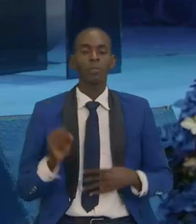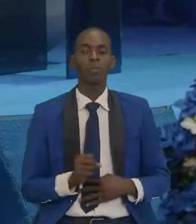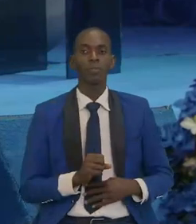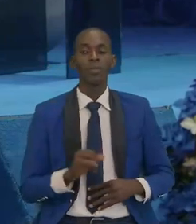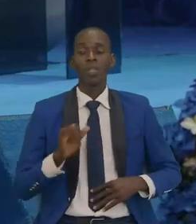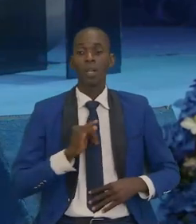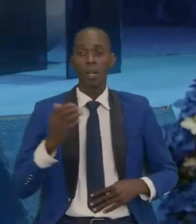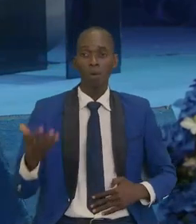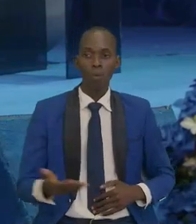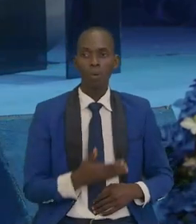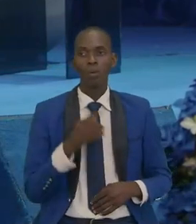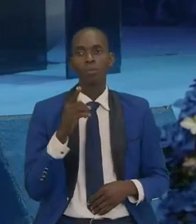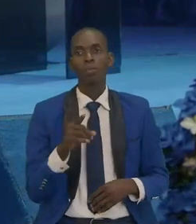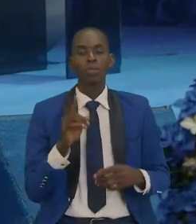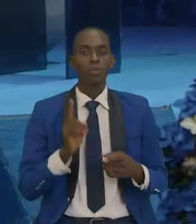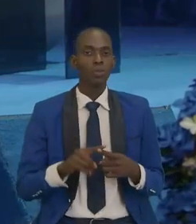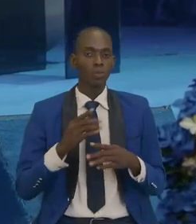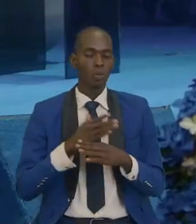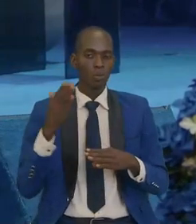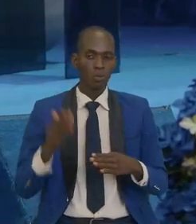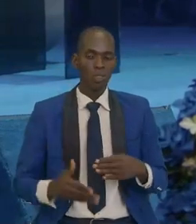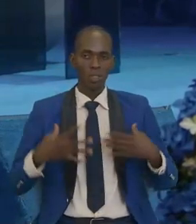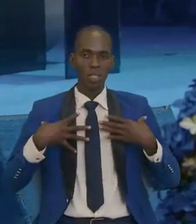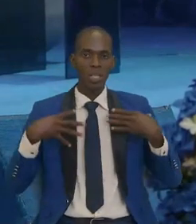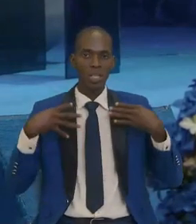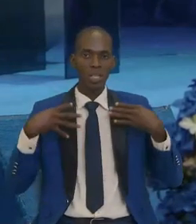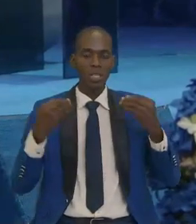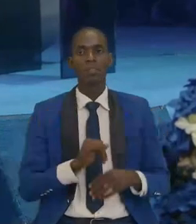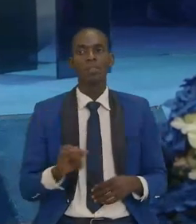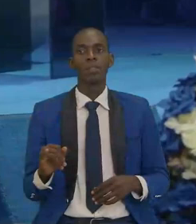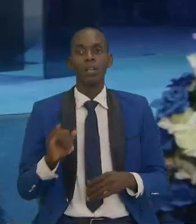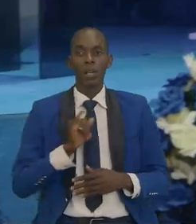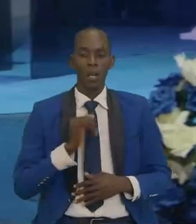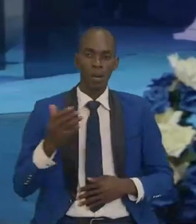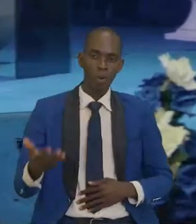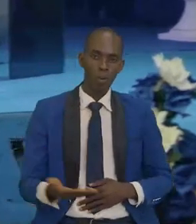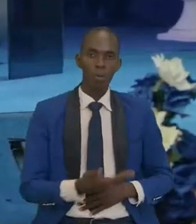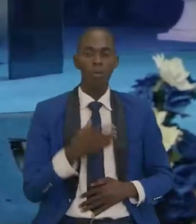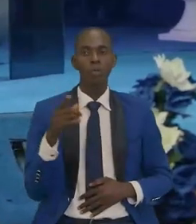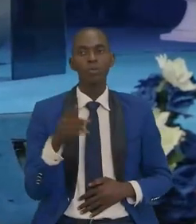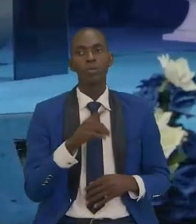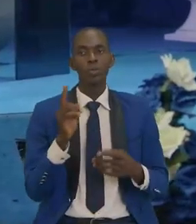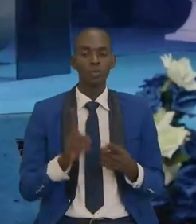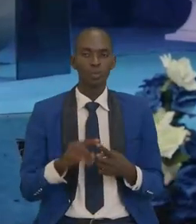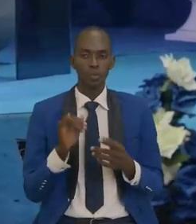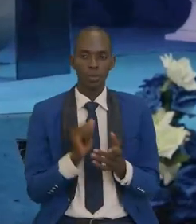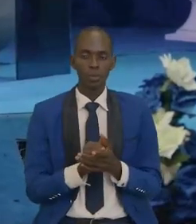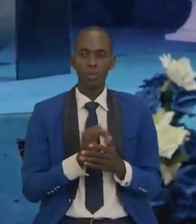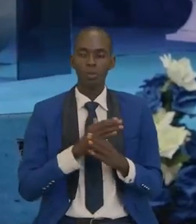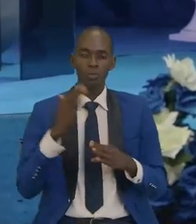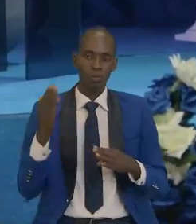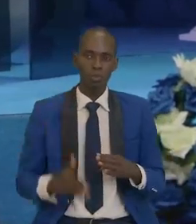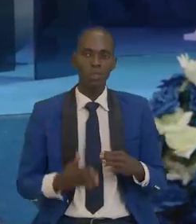Je vous accueille au salut assuré. Je vous accueille à la guérison